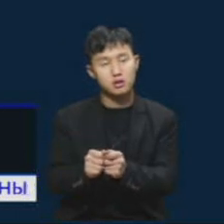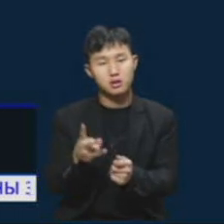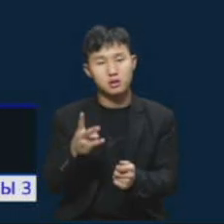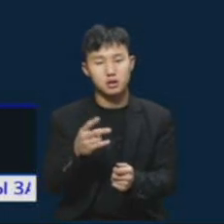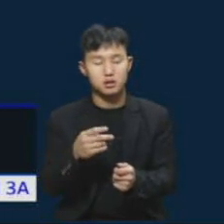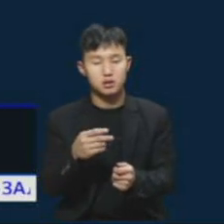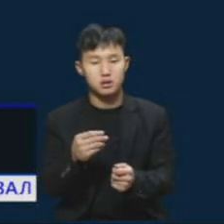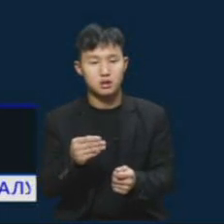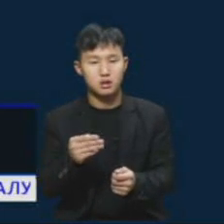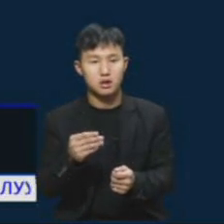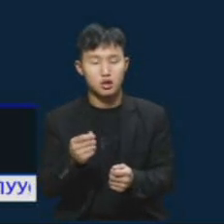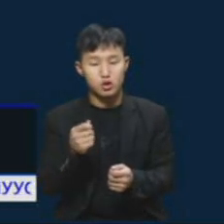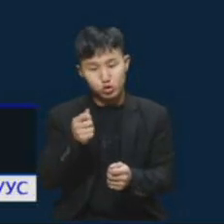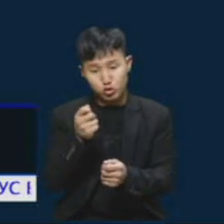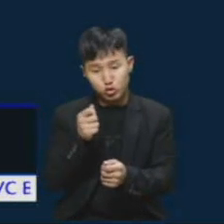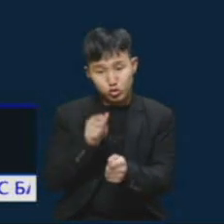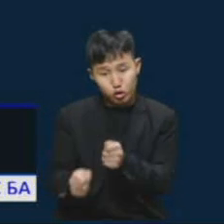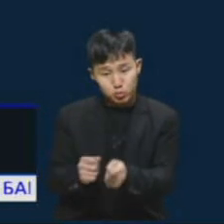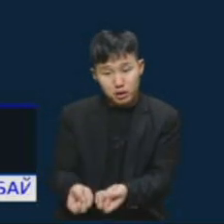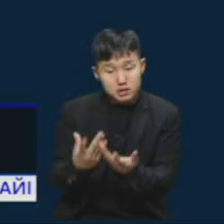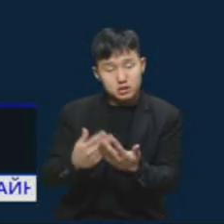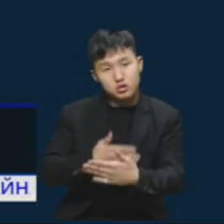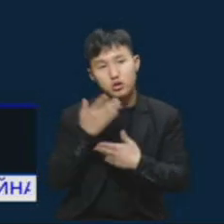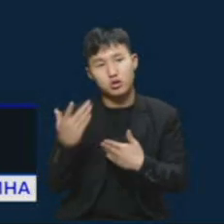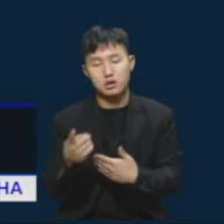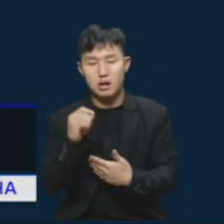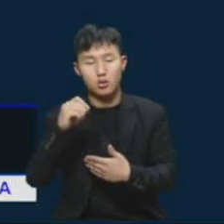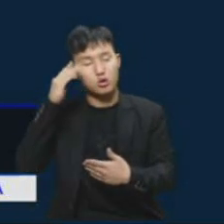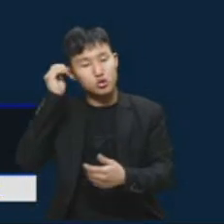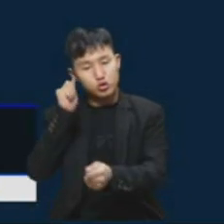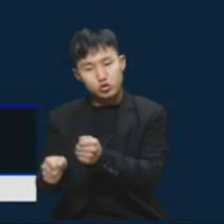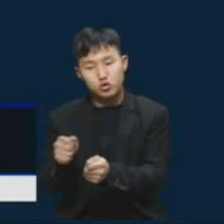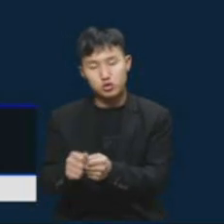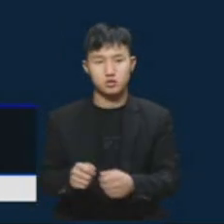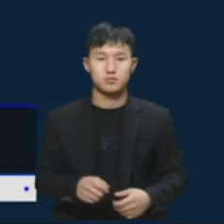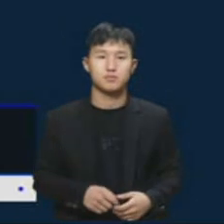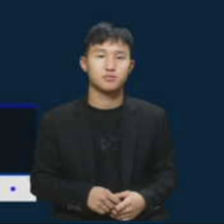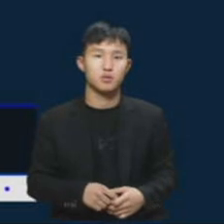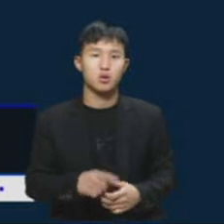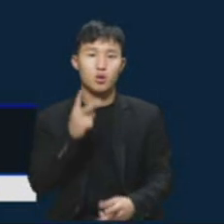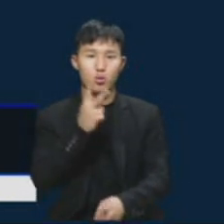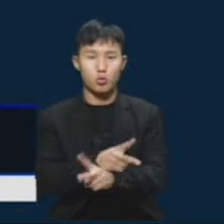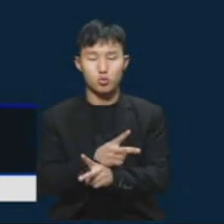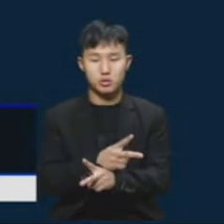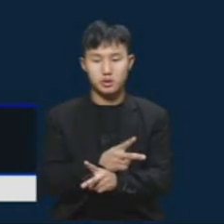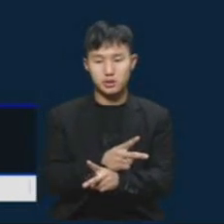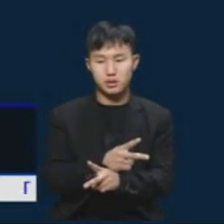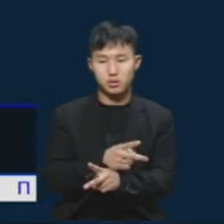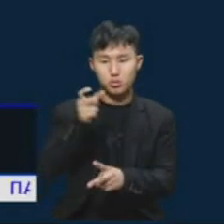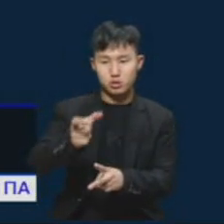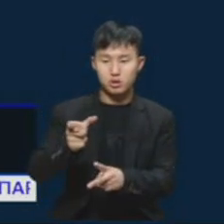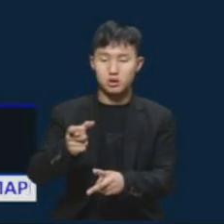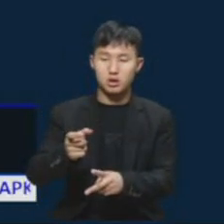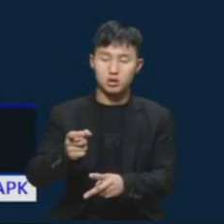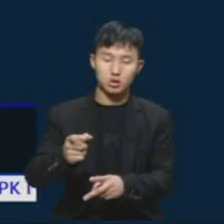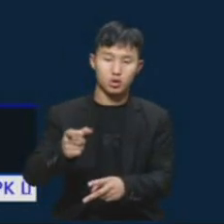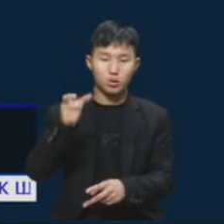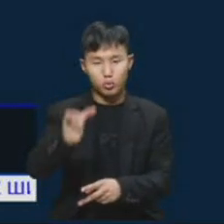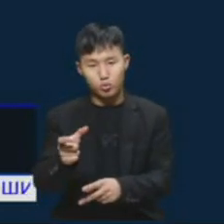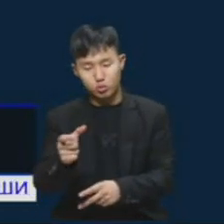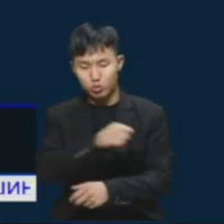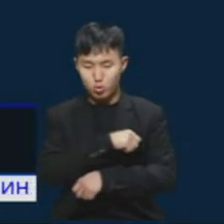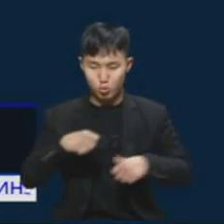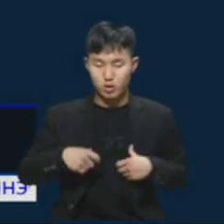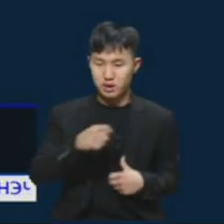өдөрт багтаан холбогдох төсөвт төлөхөөр заасан байна. Хугацаанд төлөөгүй иргэн хууль хэдийн харилцах тааснаа төлбөрийн гүйцэтгэлийг холбогдох хууль засны дагуу